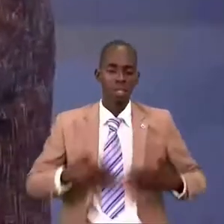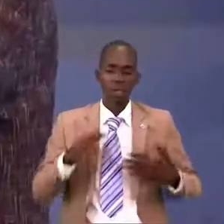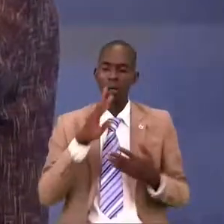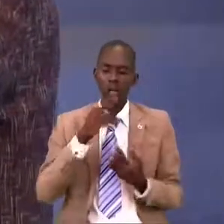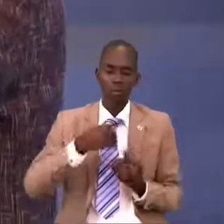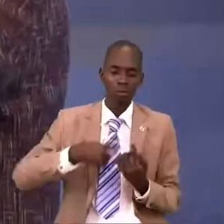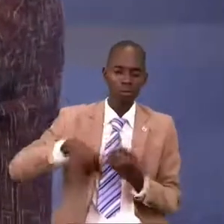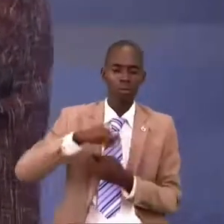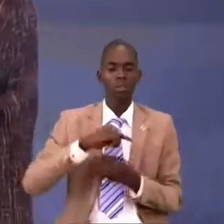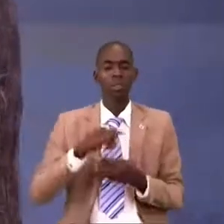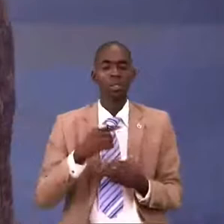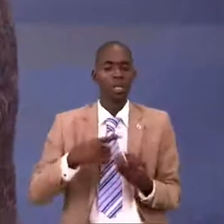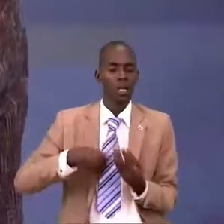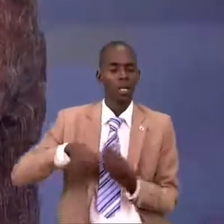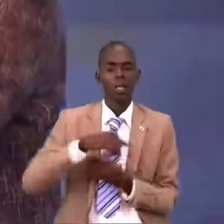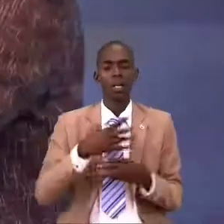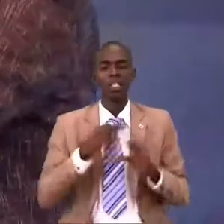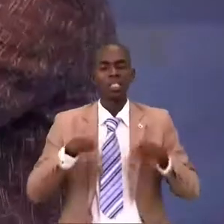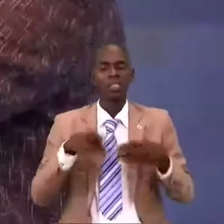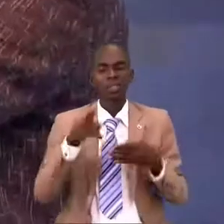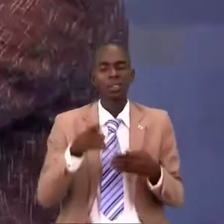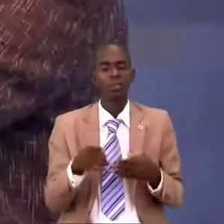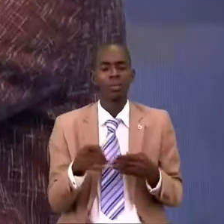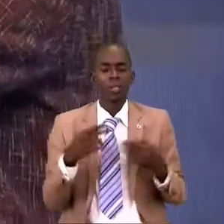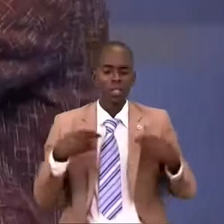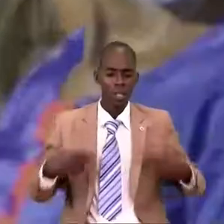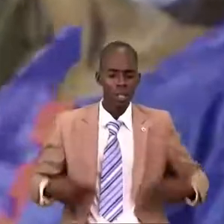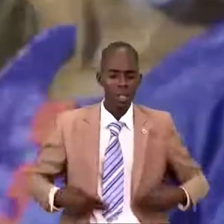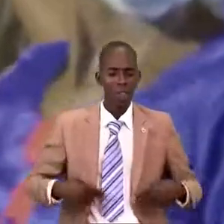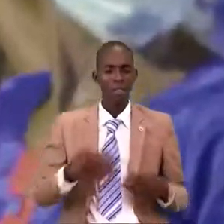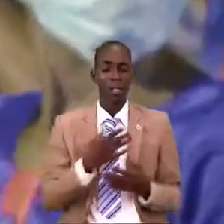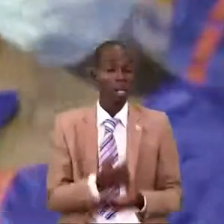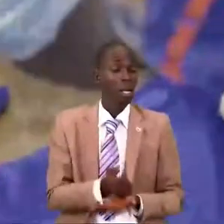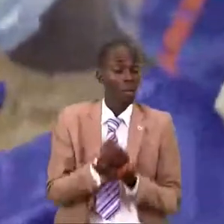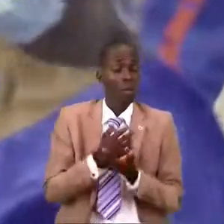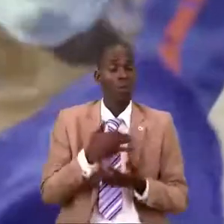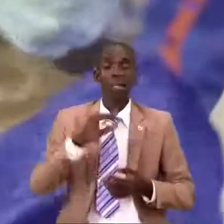plus continuer dans leurs péchés au nom de Jésus.